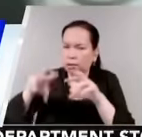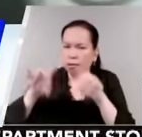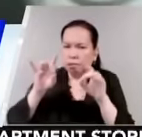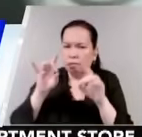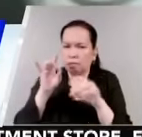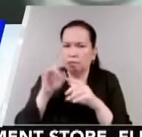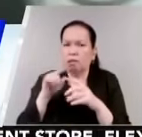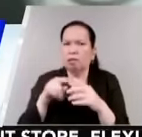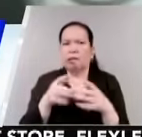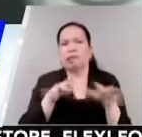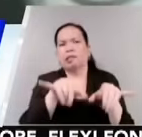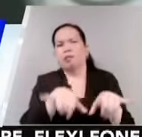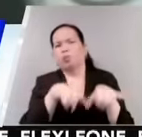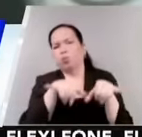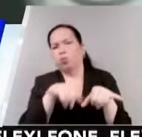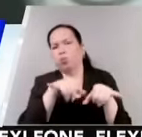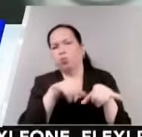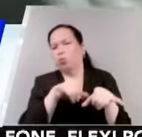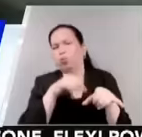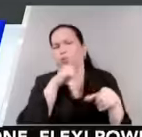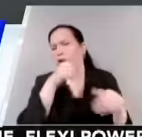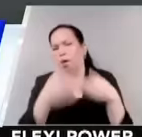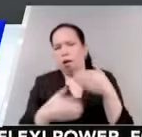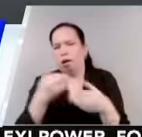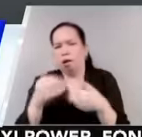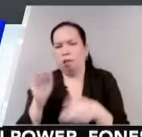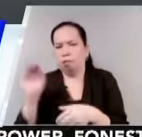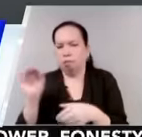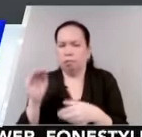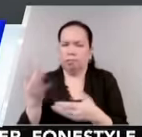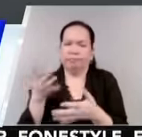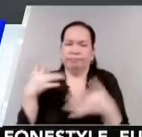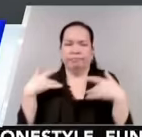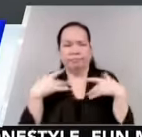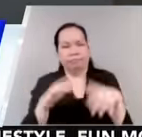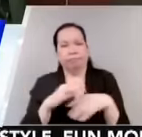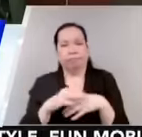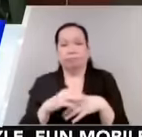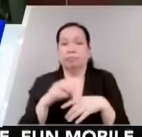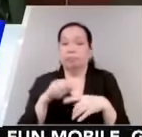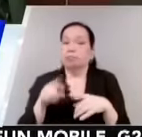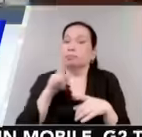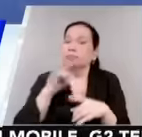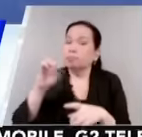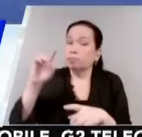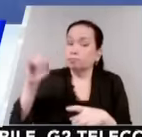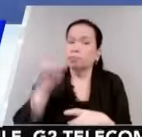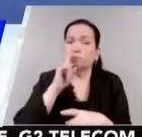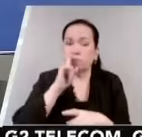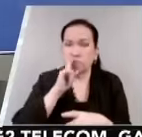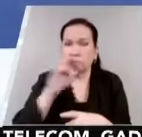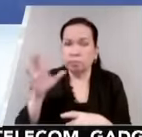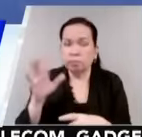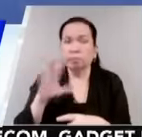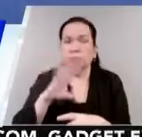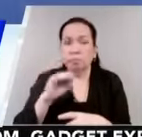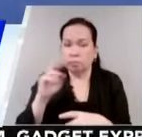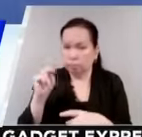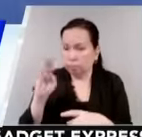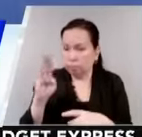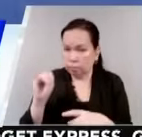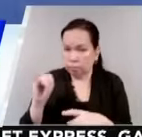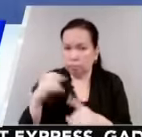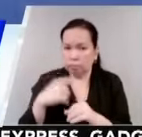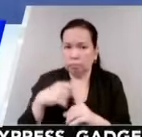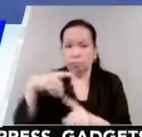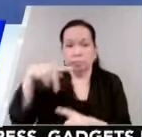hindi nila inano talaga, inasikaso. Pero pagtitiyak ng DOJ, NBI, PNP, CIDG at National